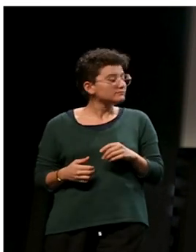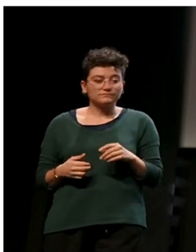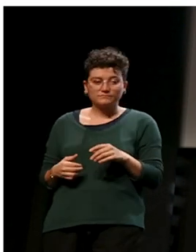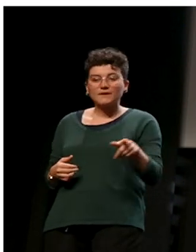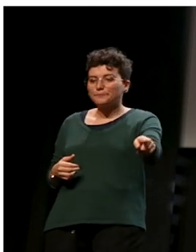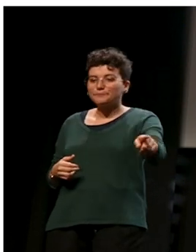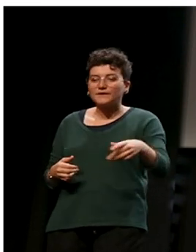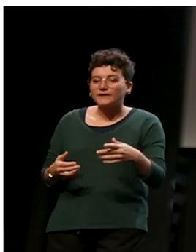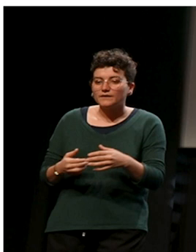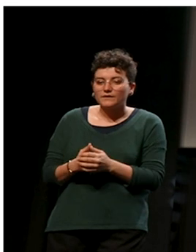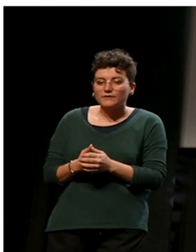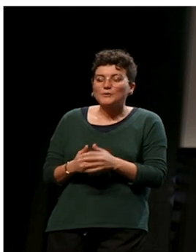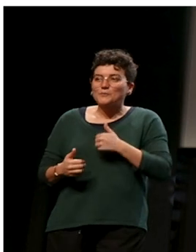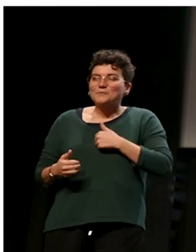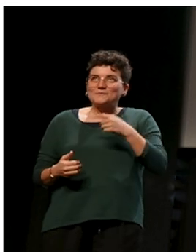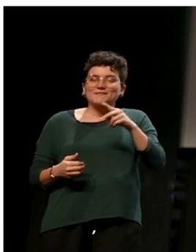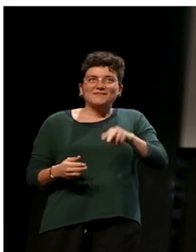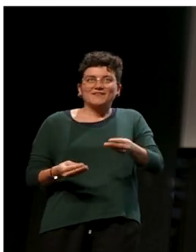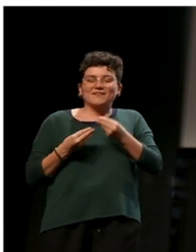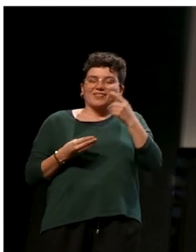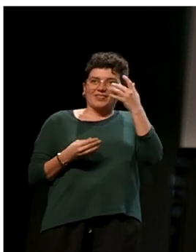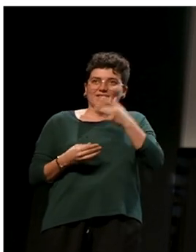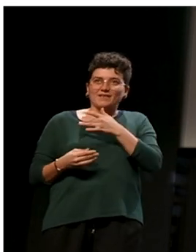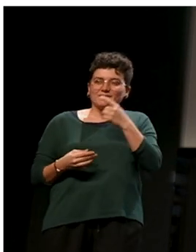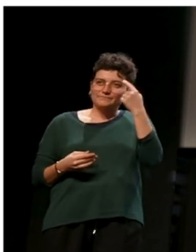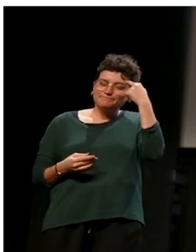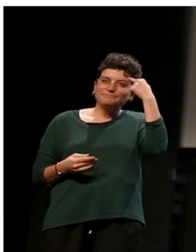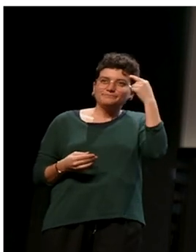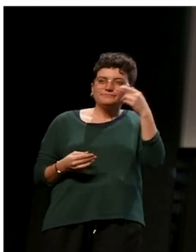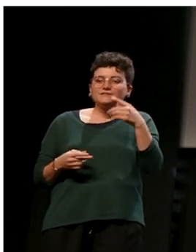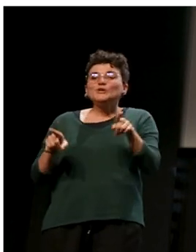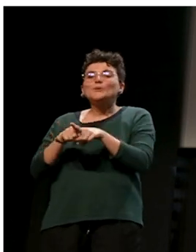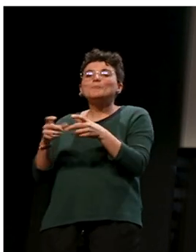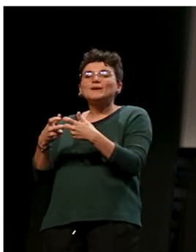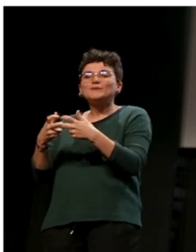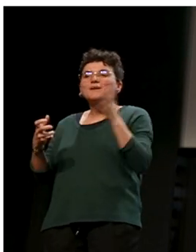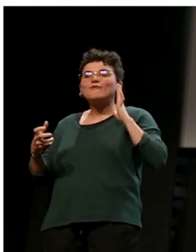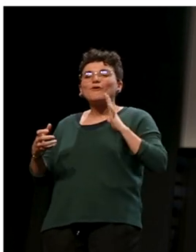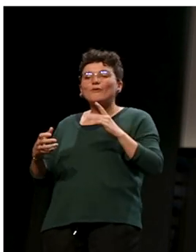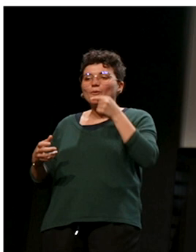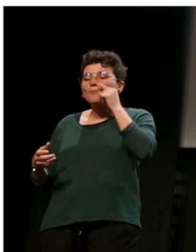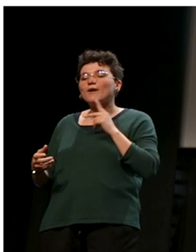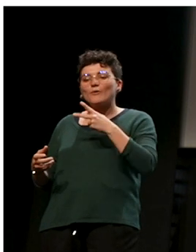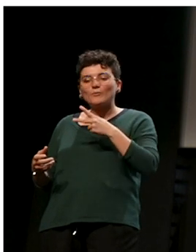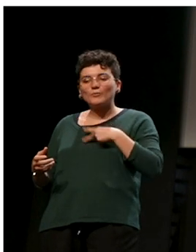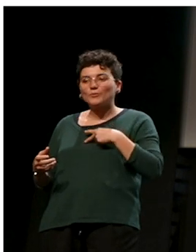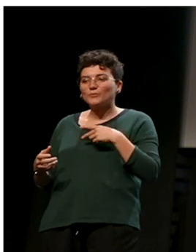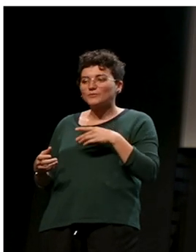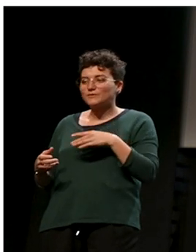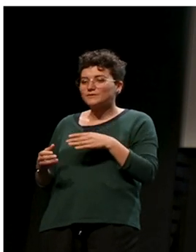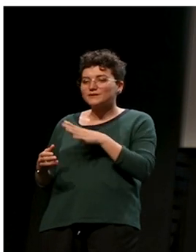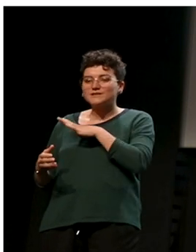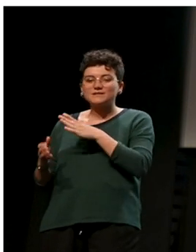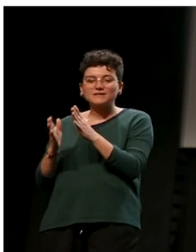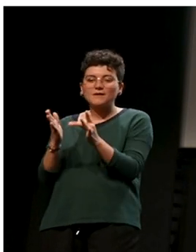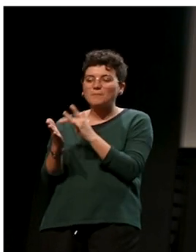vieux con, quoi, chez moi, mes parents, ils avaient des albums photos. Il y avait quelques photos. Merci la redoute. Ils prenaient des photos aussi. Et on les